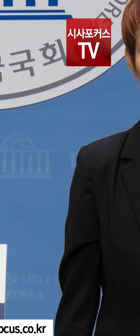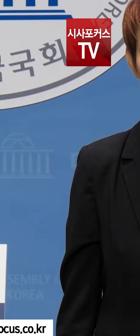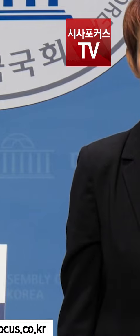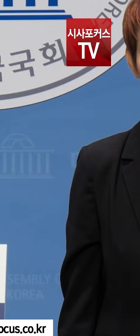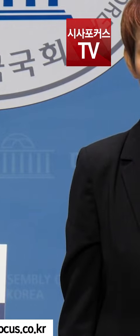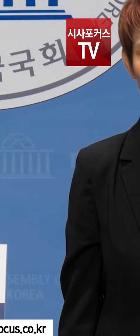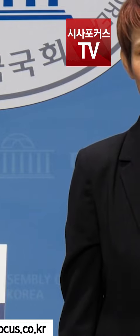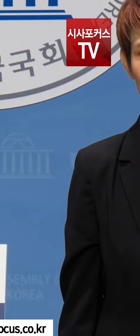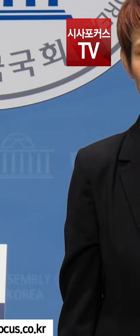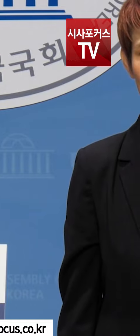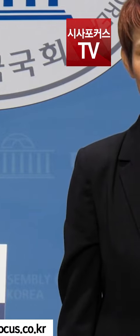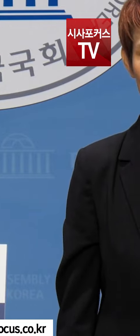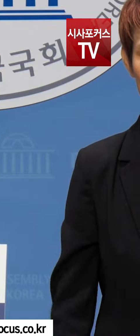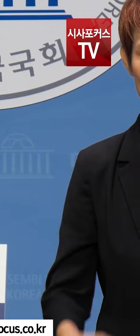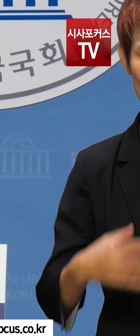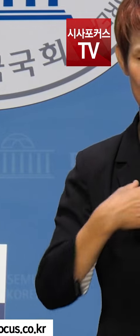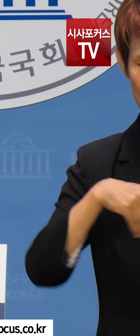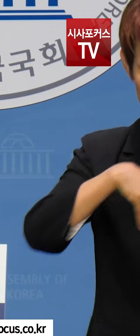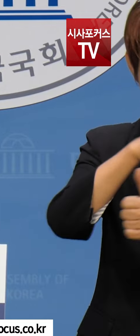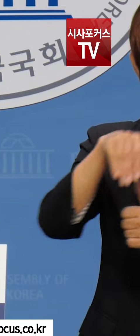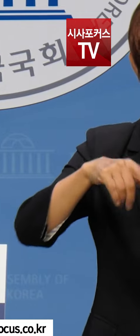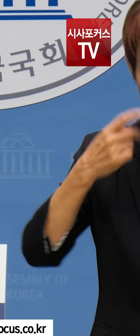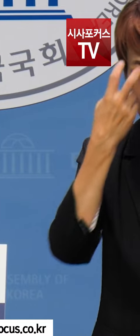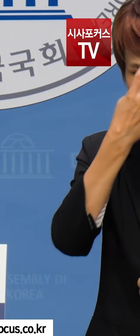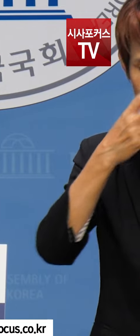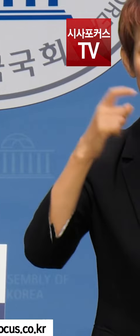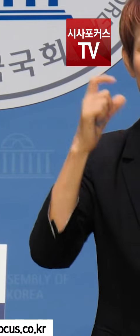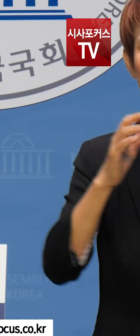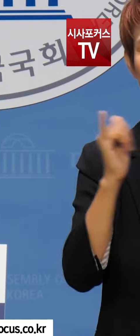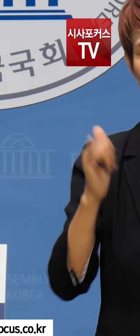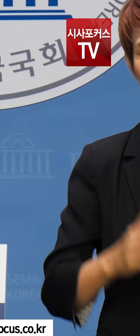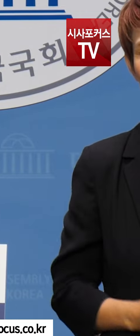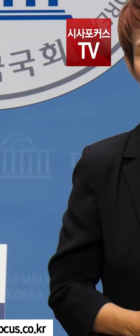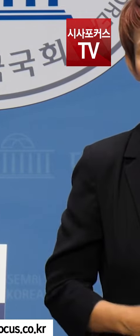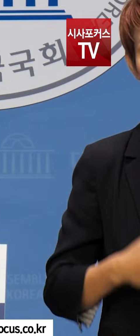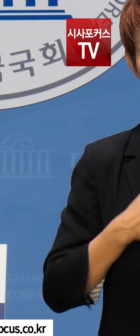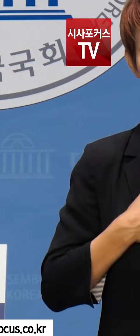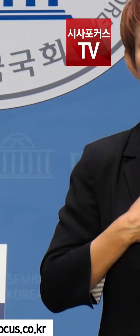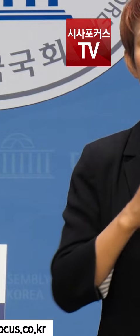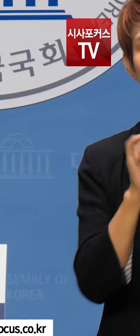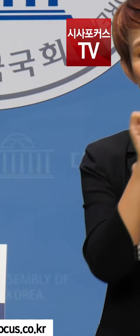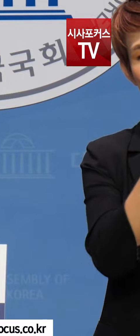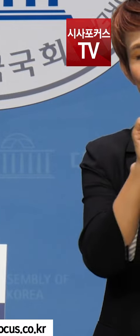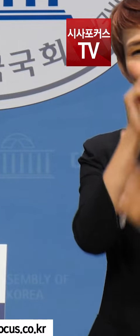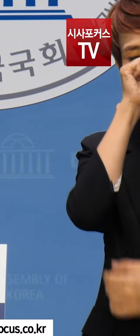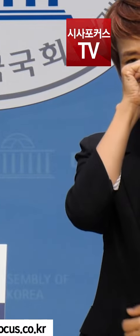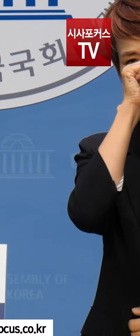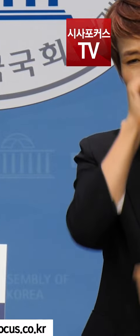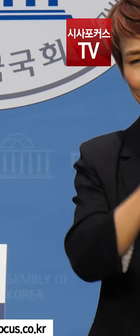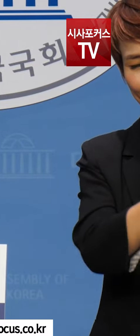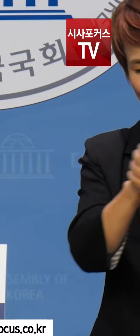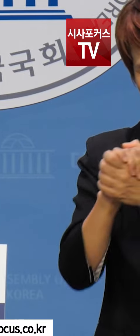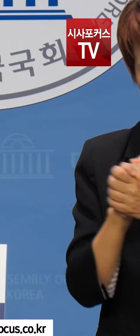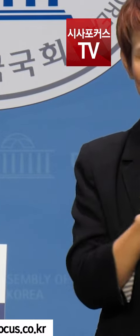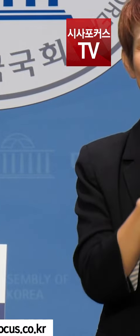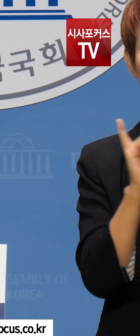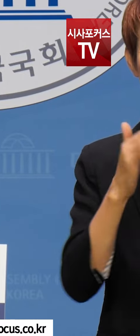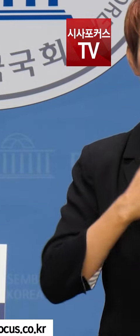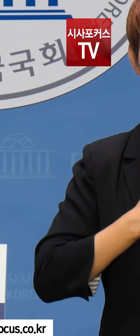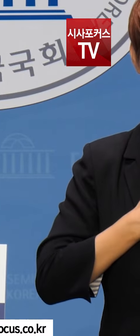배웠습니다. 위기 관리에 강합니다. 사람을 좋아하는 저는 친화력의